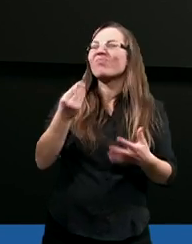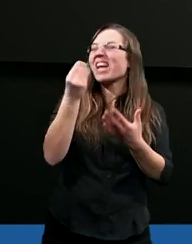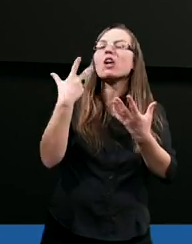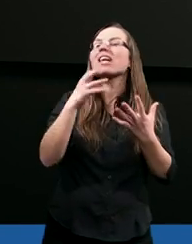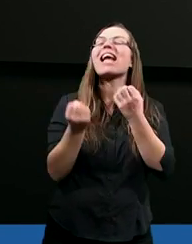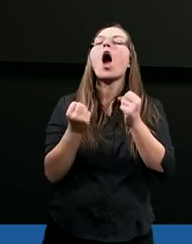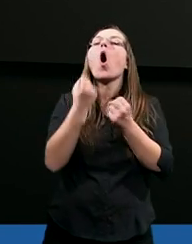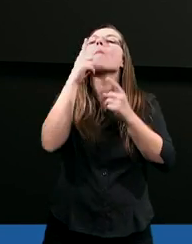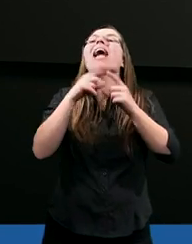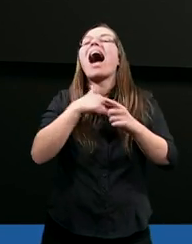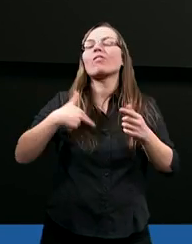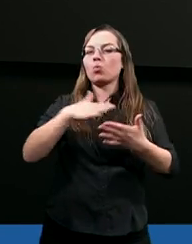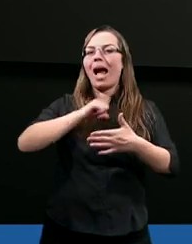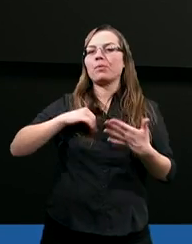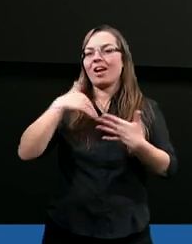nie objawił.